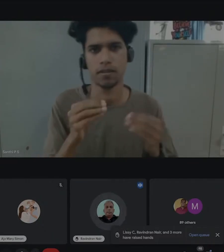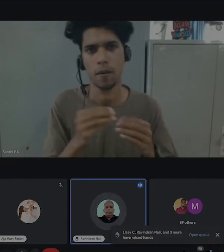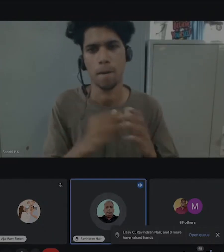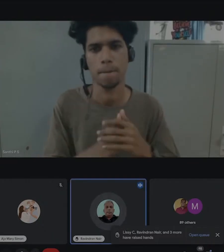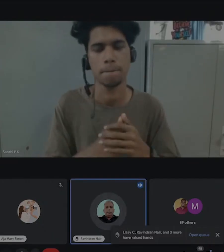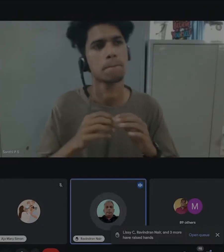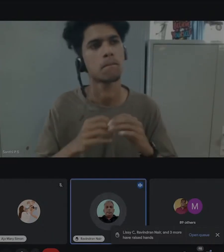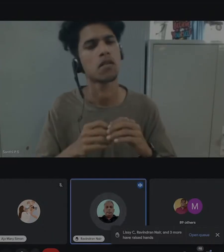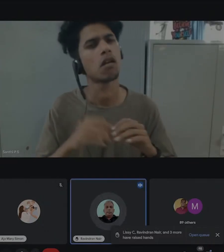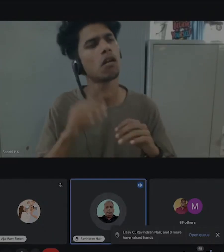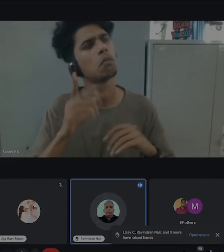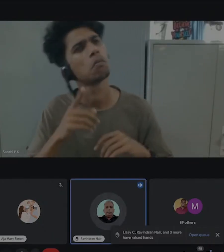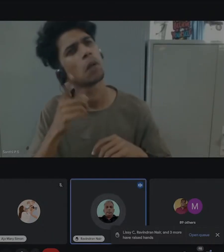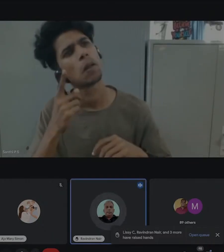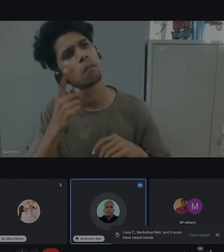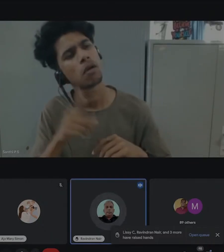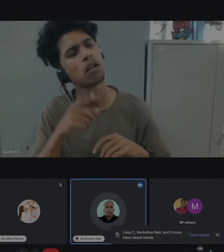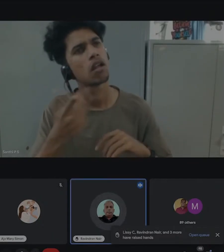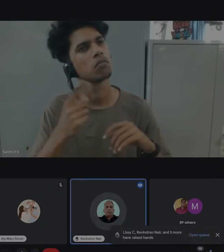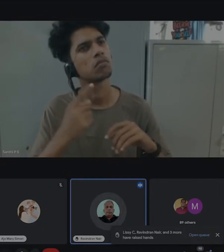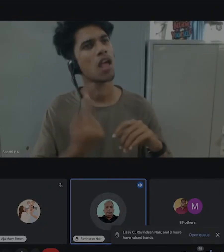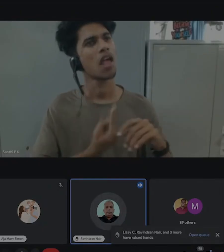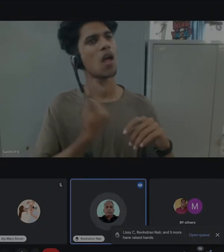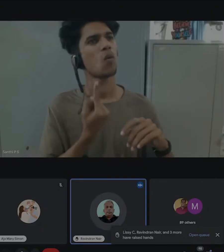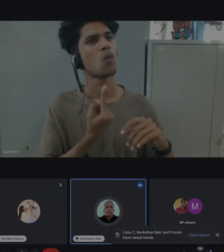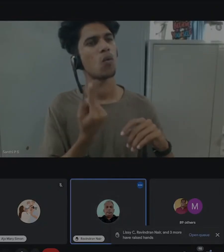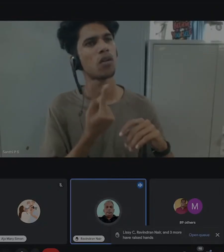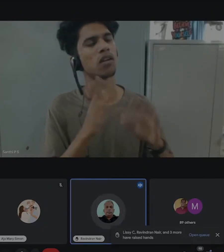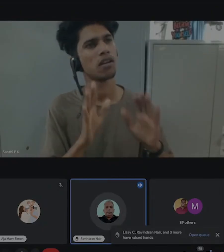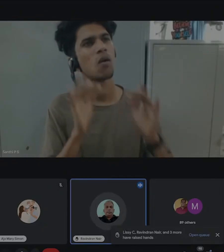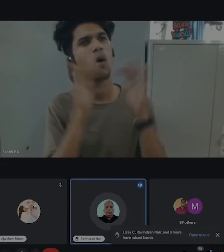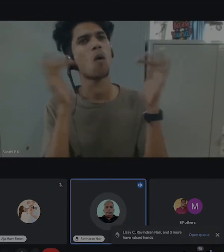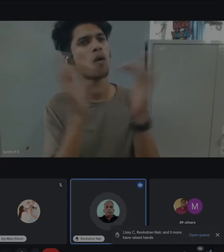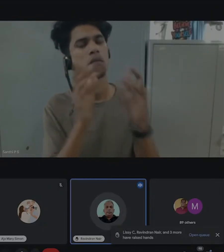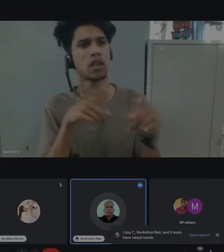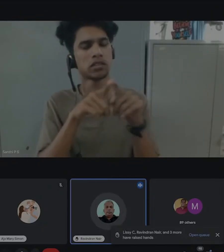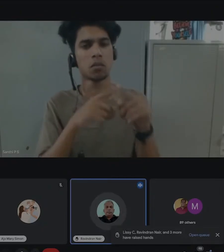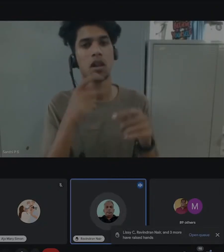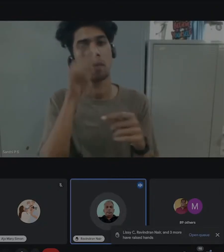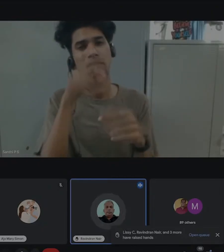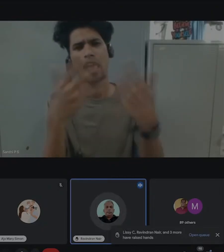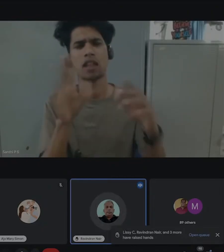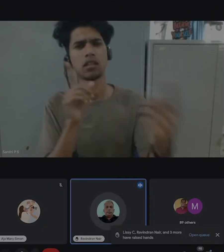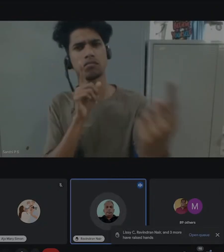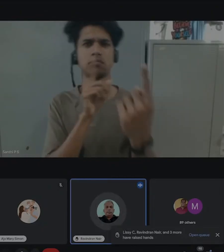അവൻ ഇൻഡിവിജ്വൽ ആയിട്ട് ഇപ്പം ഓൺലൈൻ മീറ്റിംഗിലത്തെ കാര്യമല്ല പറയുന്നത്. ഇൻഡിവിജ്വൽ ആയിട്ട് മുന്നിൽ ഒരാൾ വന്ന് എന്തെങ്കിലും ചോദിച്ചു കഴിഞ്ഞാല്,